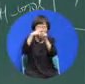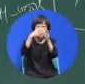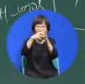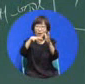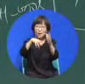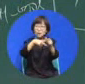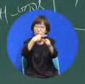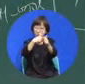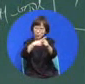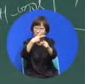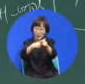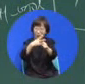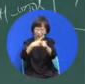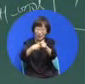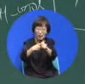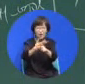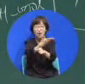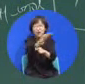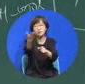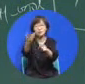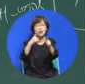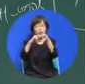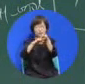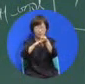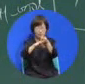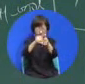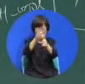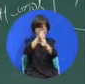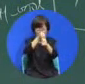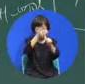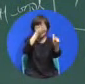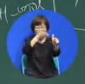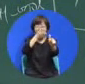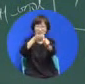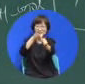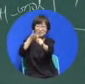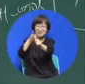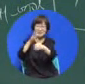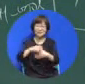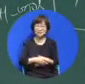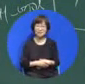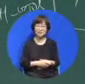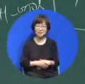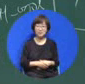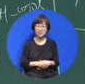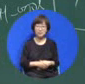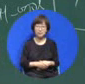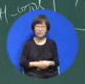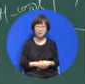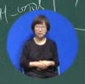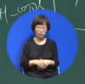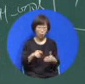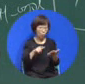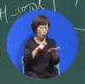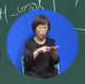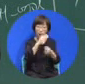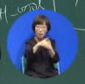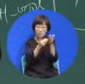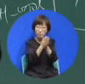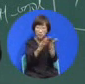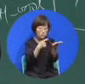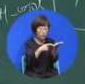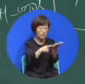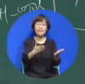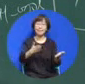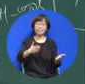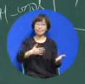언약 잡으시기 바랍니다. All you teachers, grab hold of the covenant. 왜냐? Why? 나 여호와의 말이니라 했어요. Because God says, I the